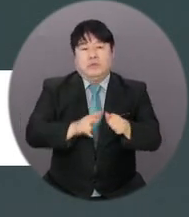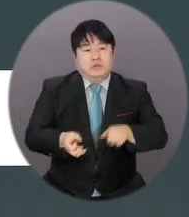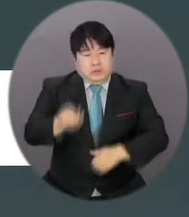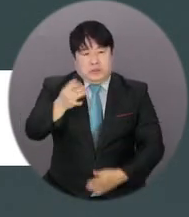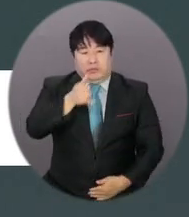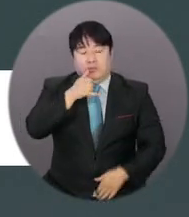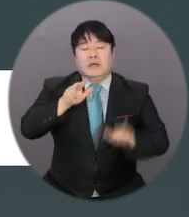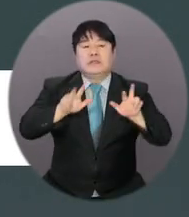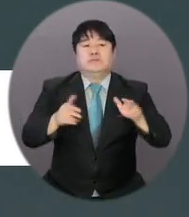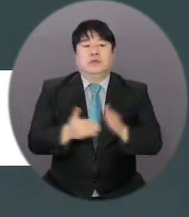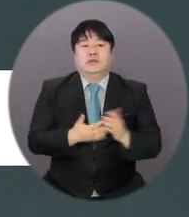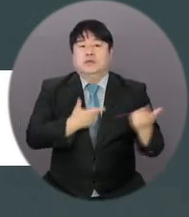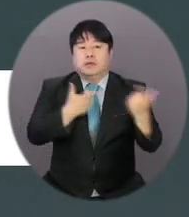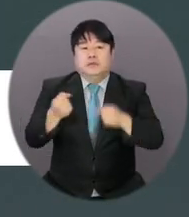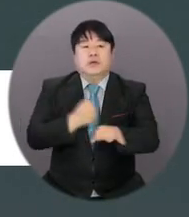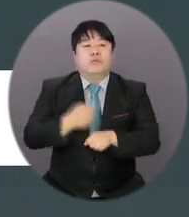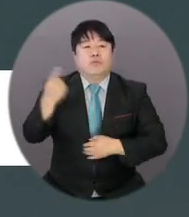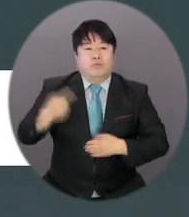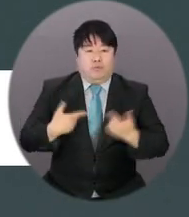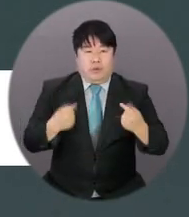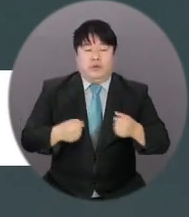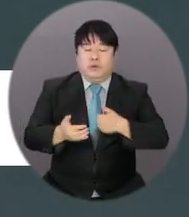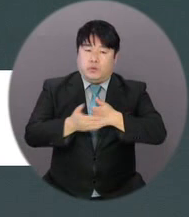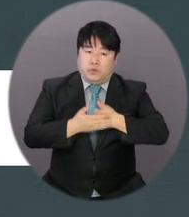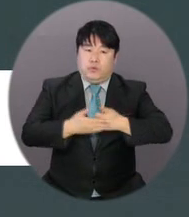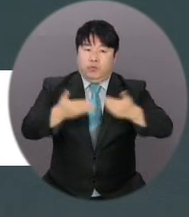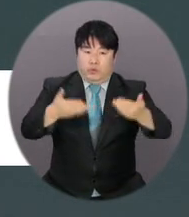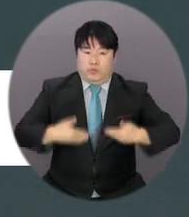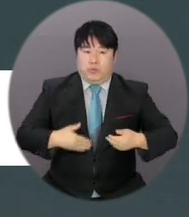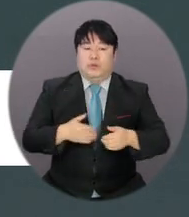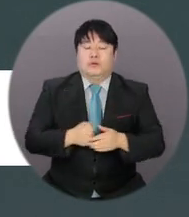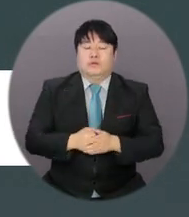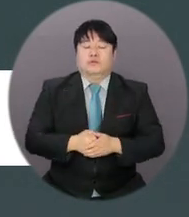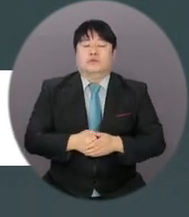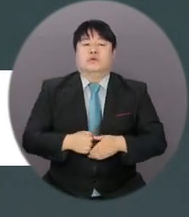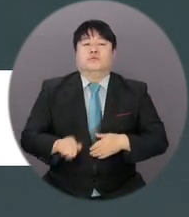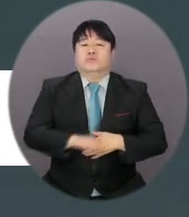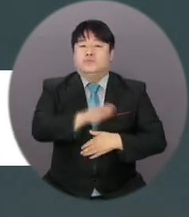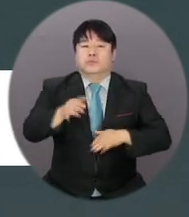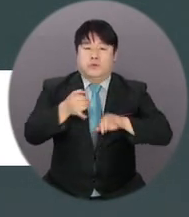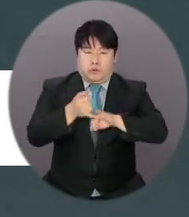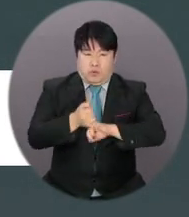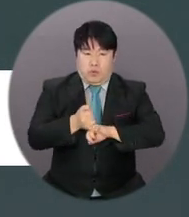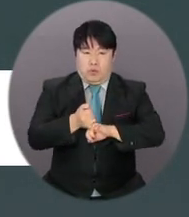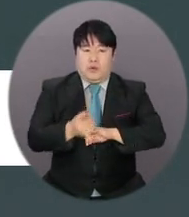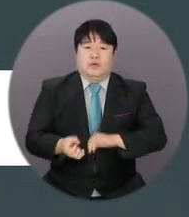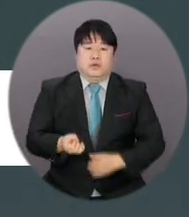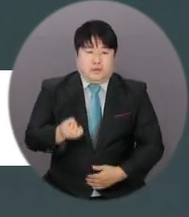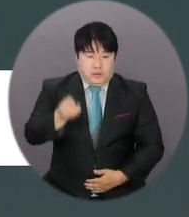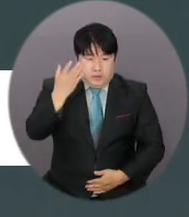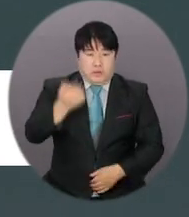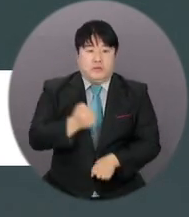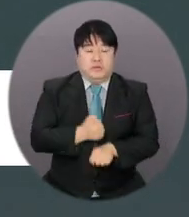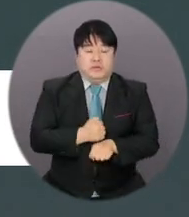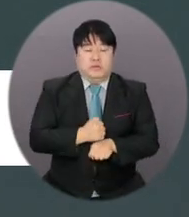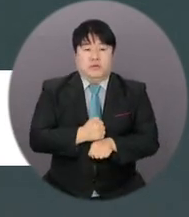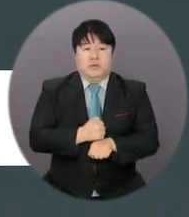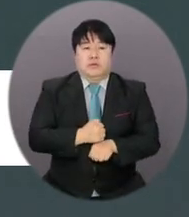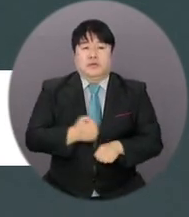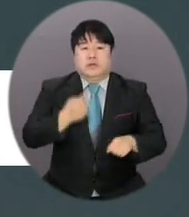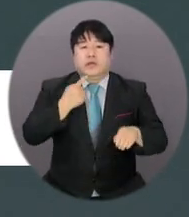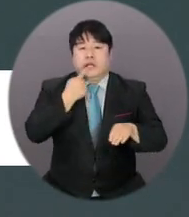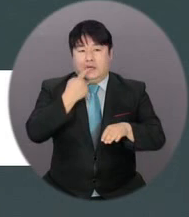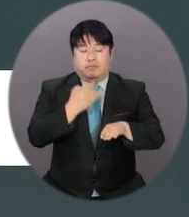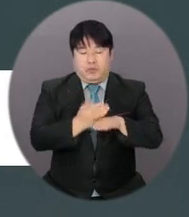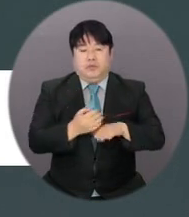지금까지 그래왔듯이 성원해 주시고 지원 해주시면 될 반드시 필 성으로 사기 민족의 어 증거